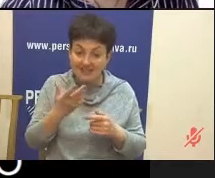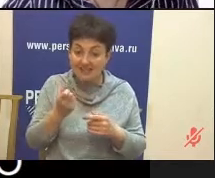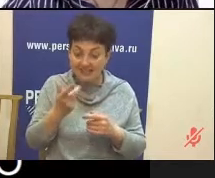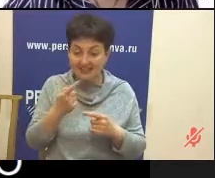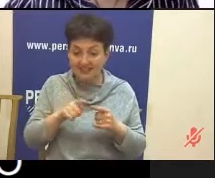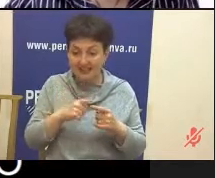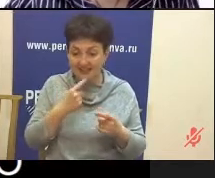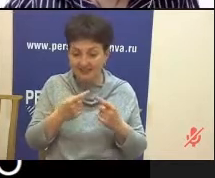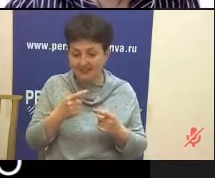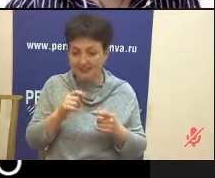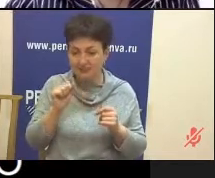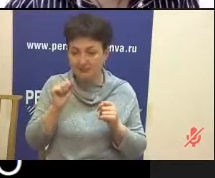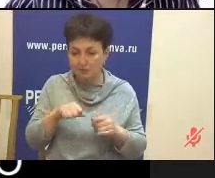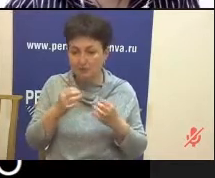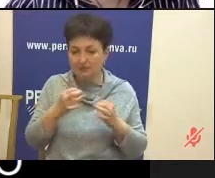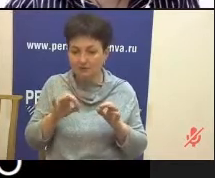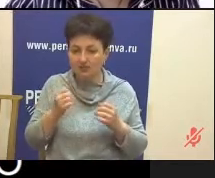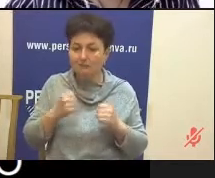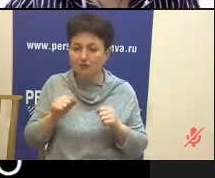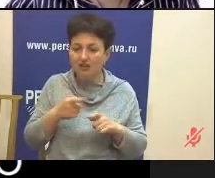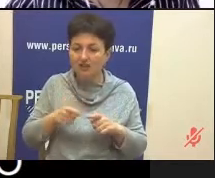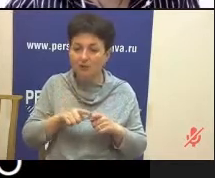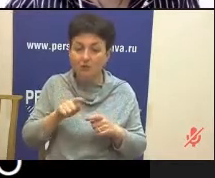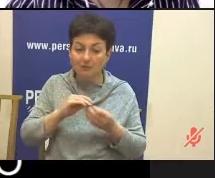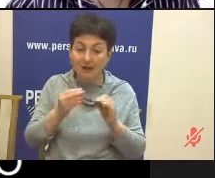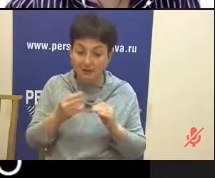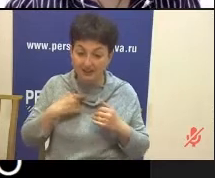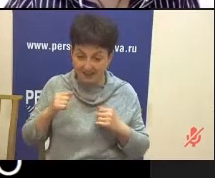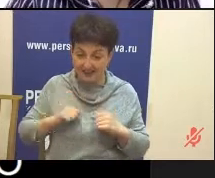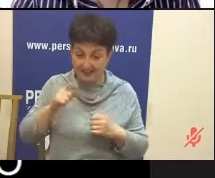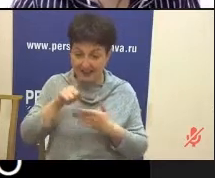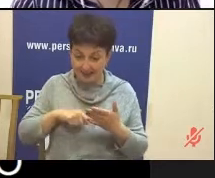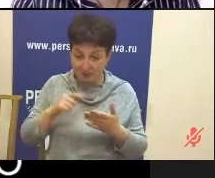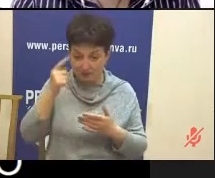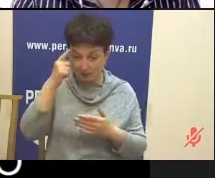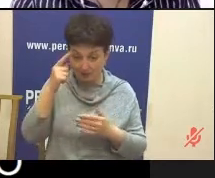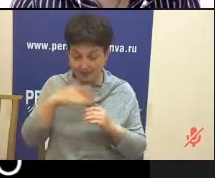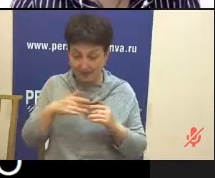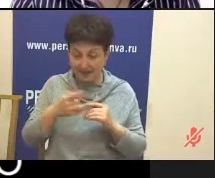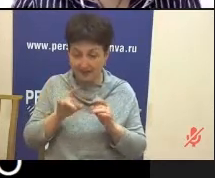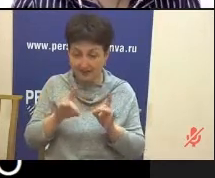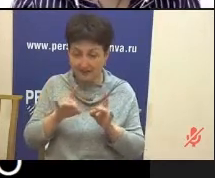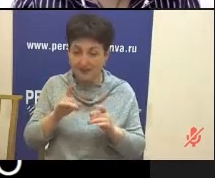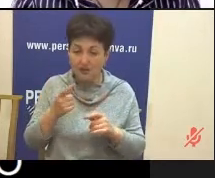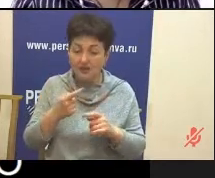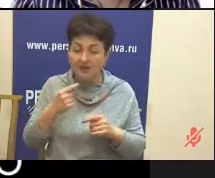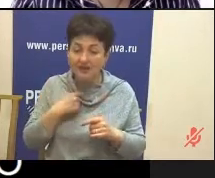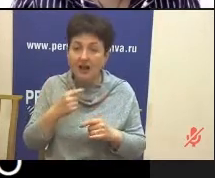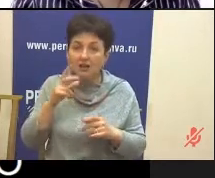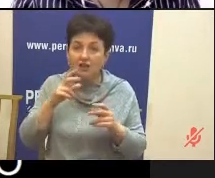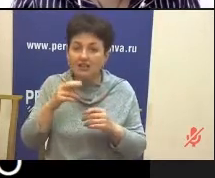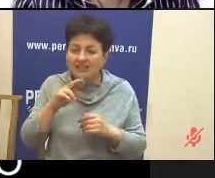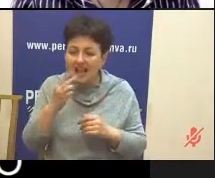возможно, несколько таких сессий позволят эту проблему избежать. Я надеюсь, я сейчас правильно, точнее, понятно